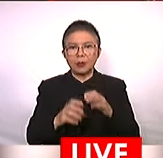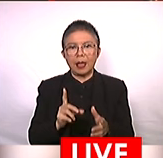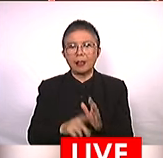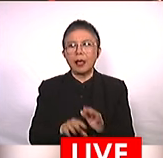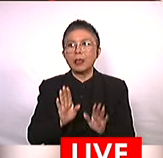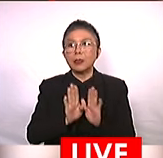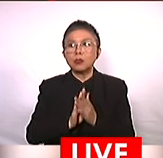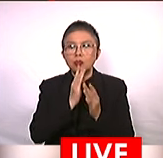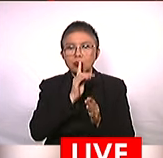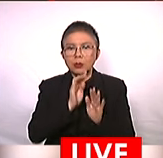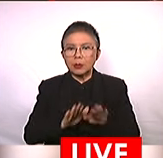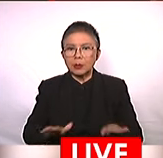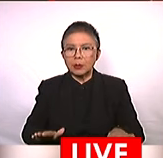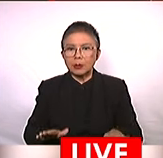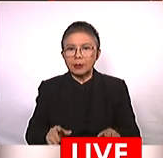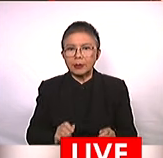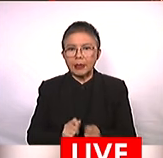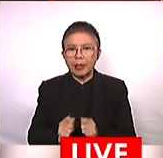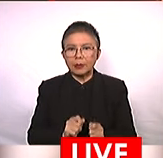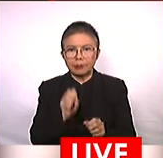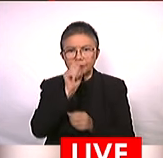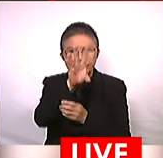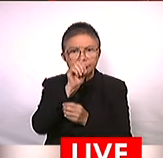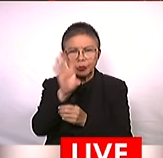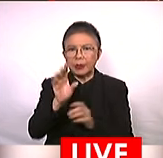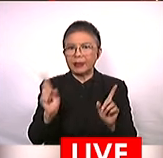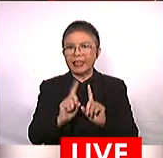kondisi Hening dan dilarang mengaktifkan